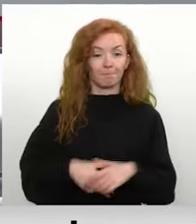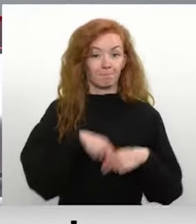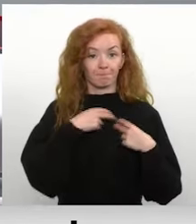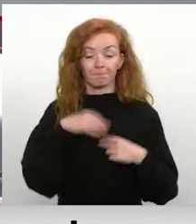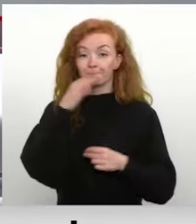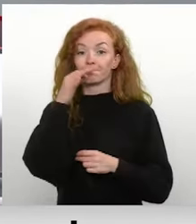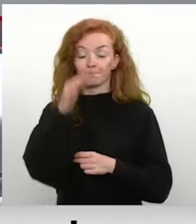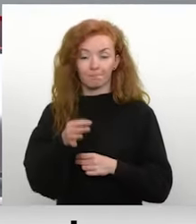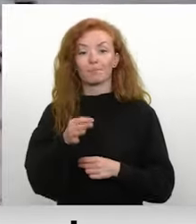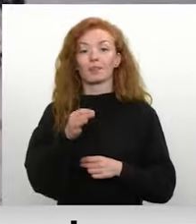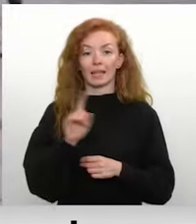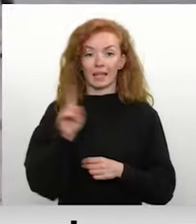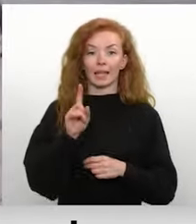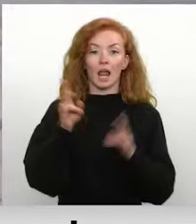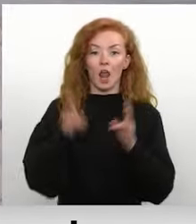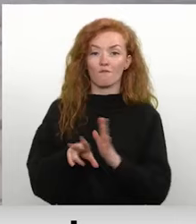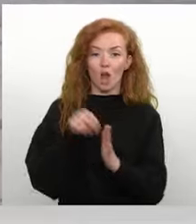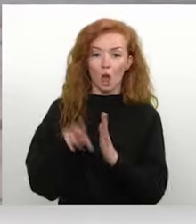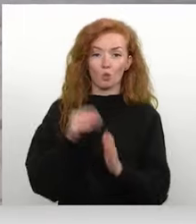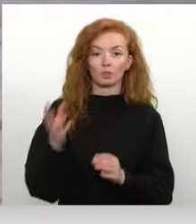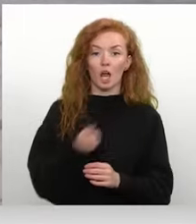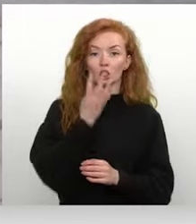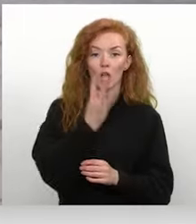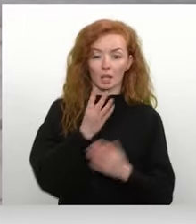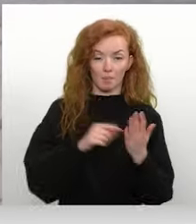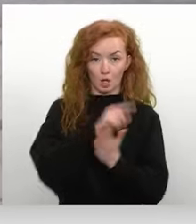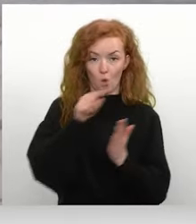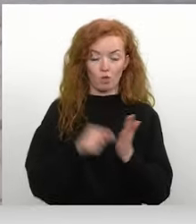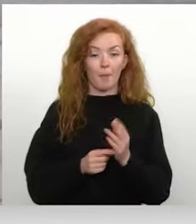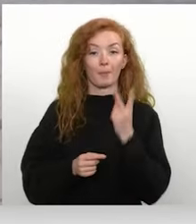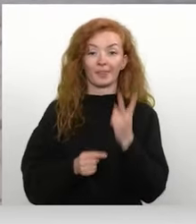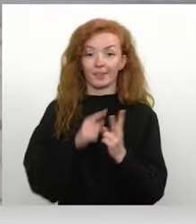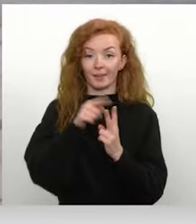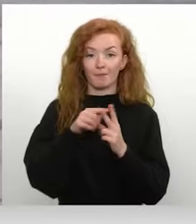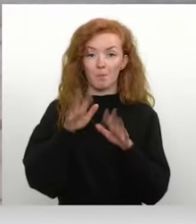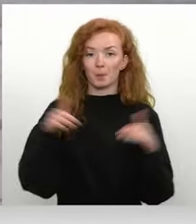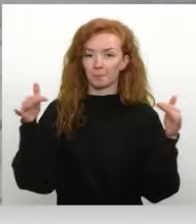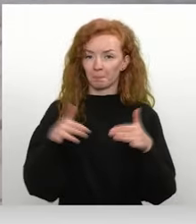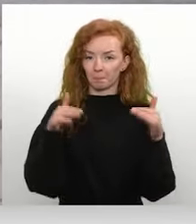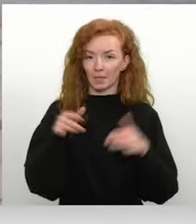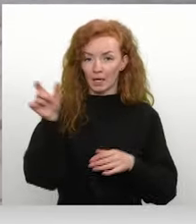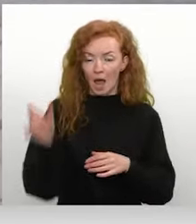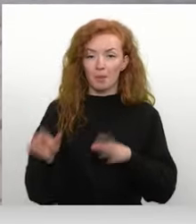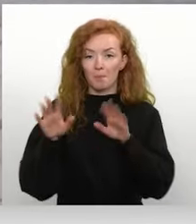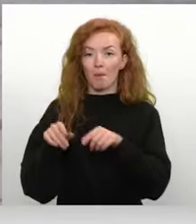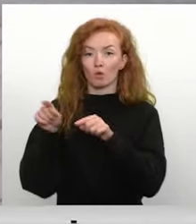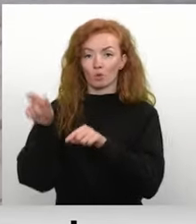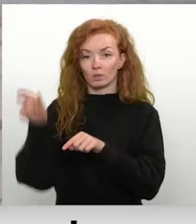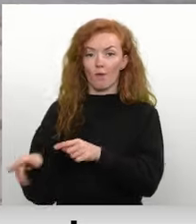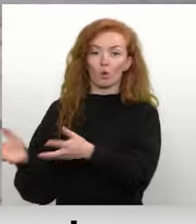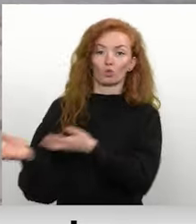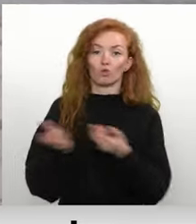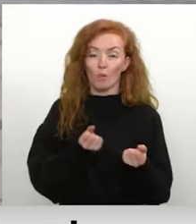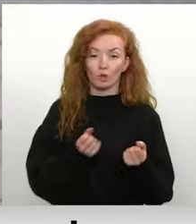Referendumā, jā, ir referendums ar 4 jautājumiem, 2 no tiem ir par migrantiem, par to uzņemšanu un arī par